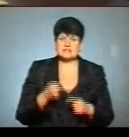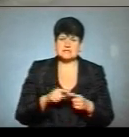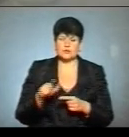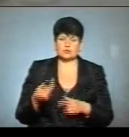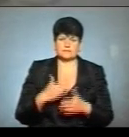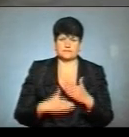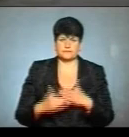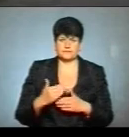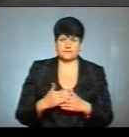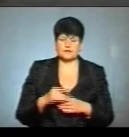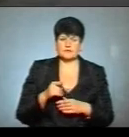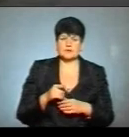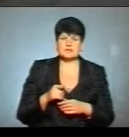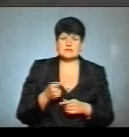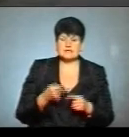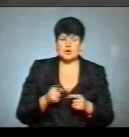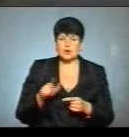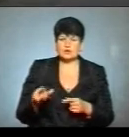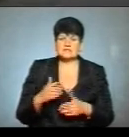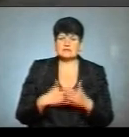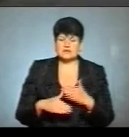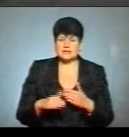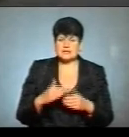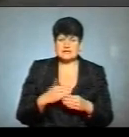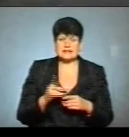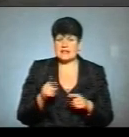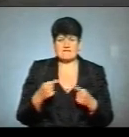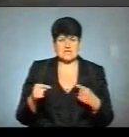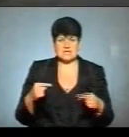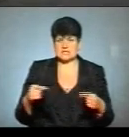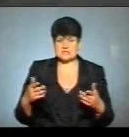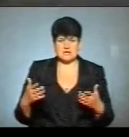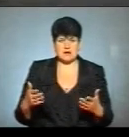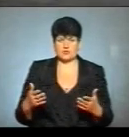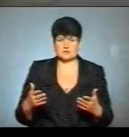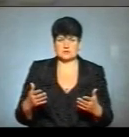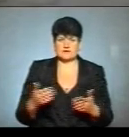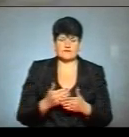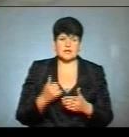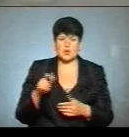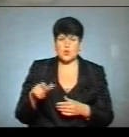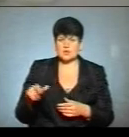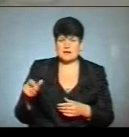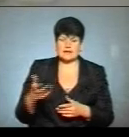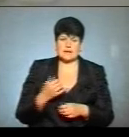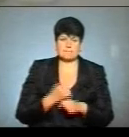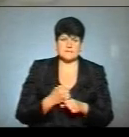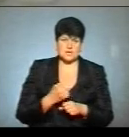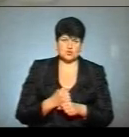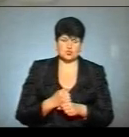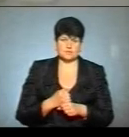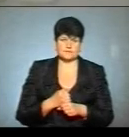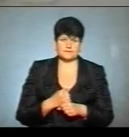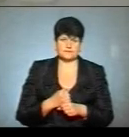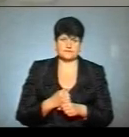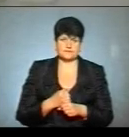інвалідністю. Вони нічим, люди з інвалідністю, ці працівники, не відрізняються від людей, які працюють, ну,